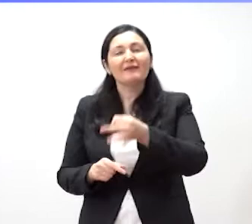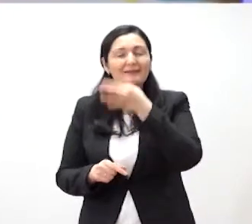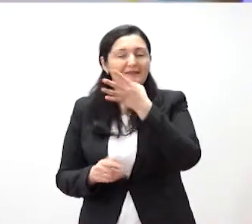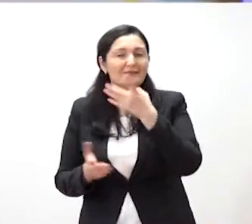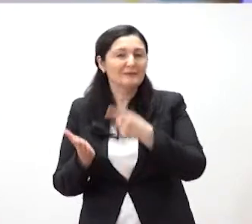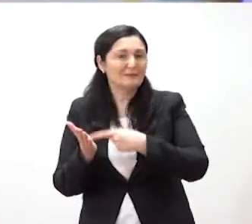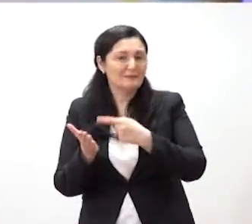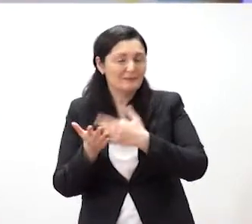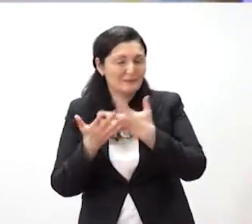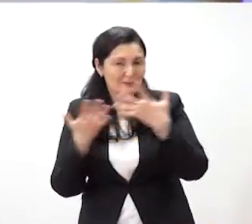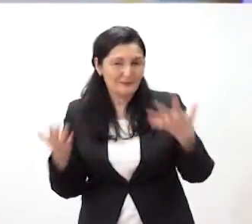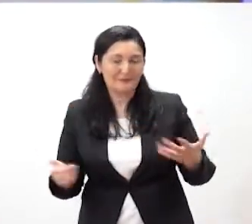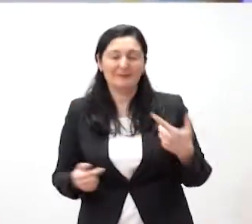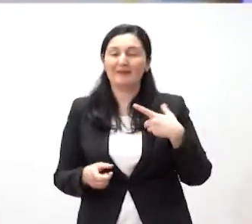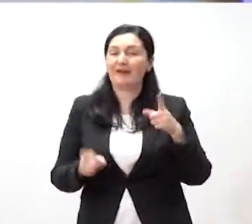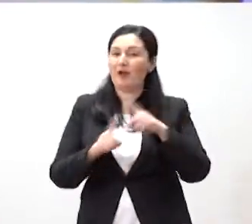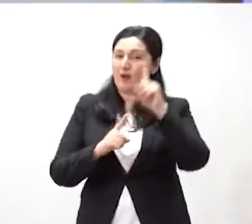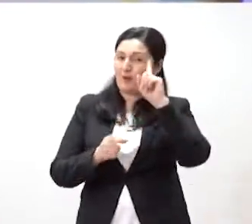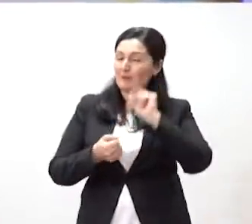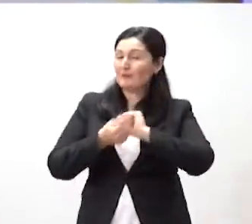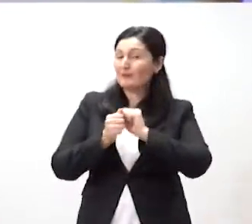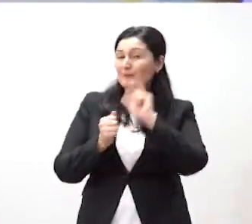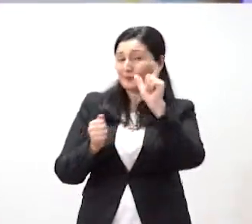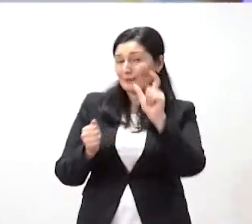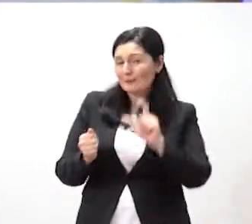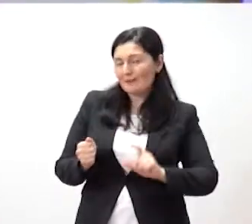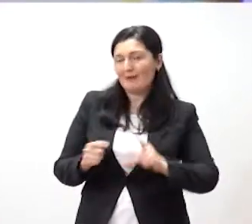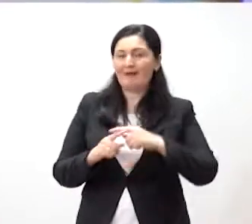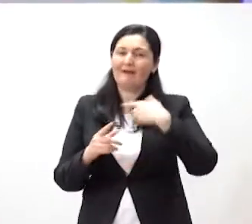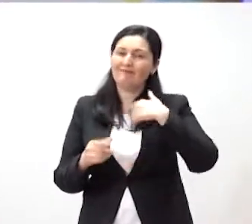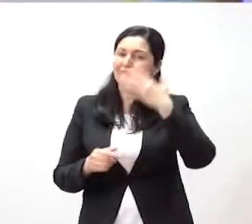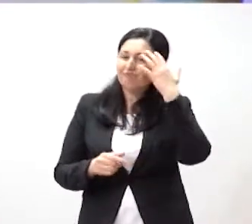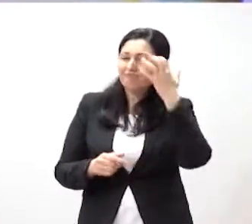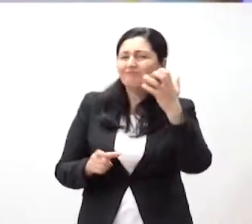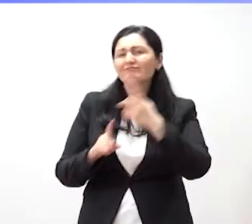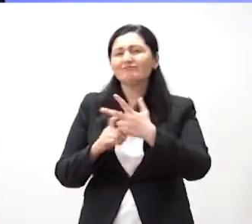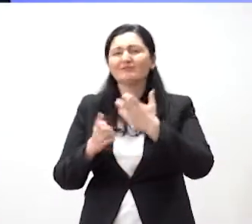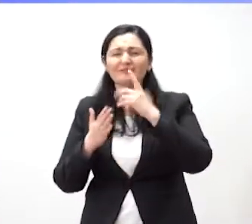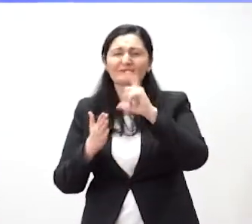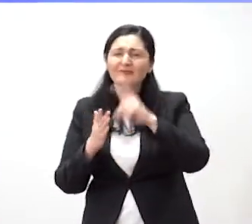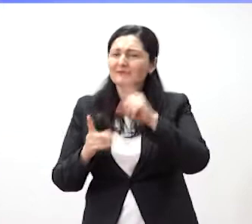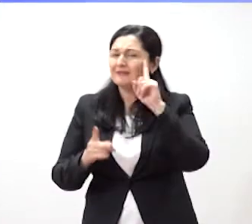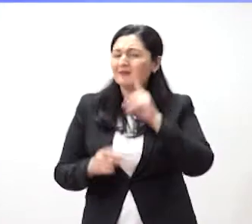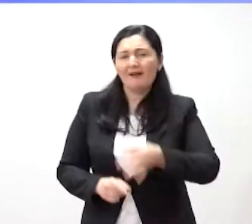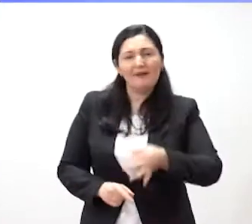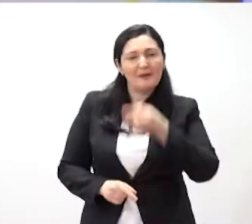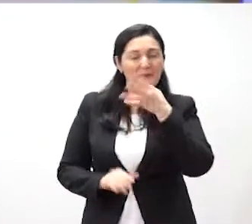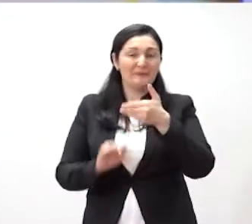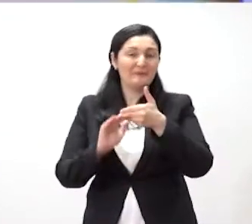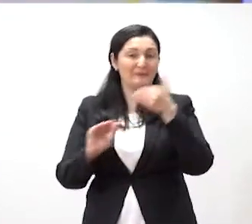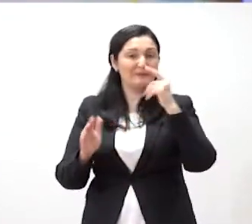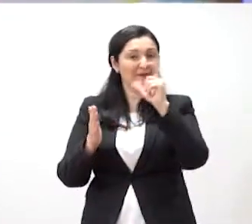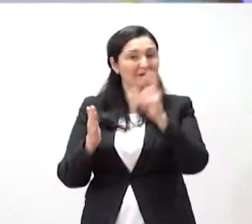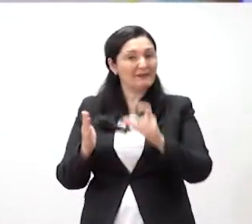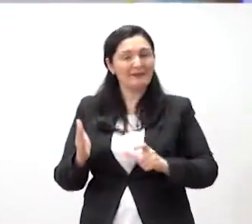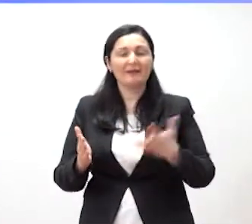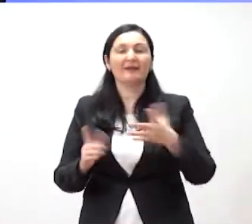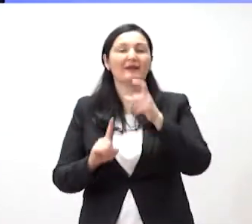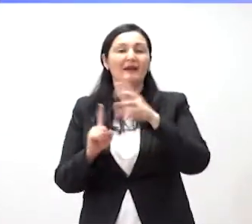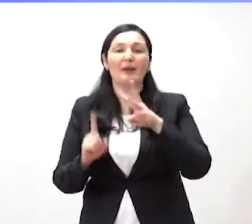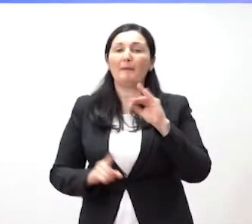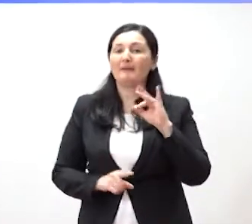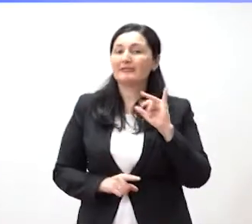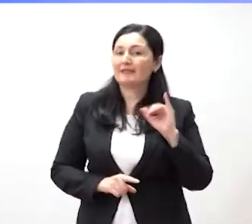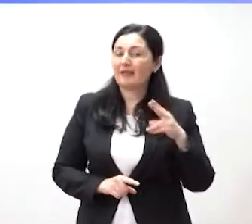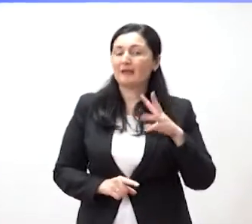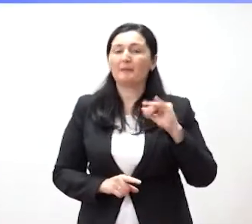омад? Ман аз ёд кардани шеърҳоро дӯст медорам. Хоб. Ба ман бештар шеърҳои шоирон Мир